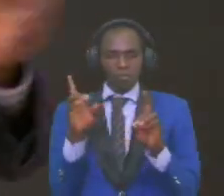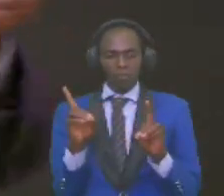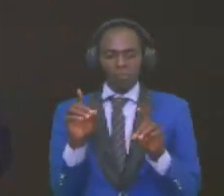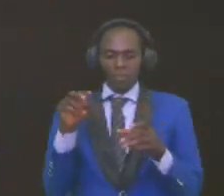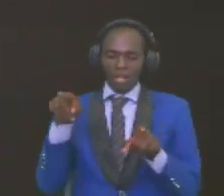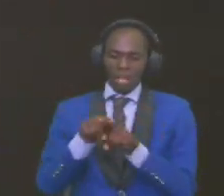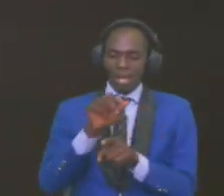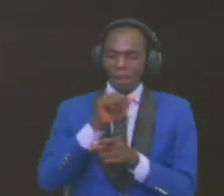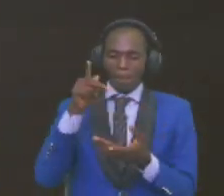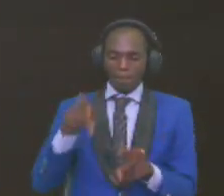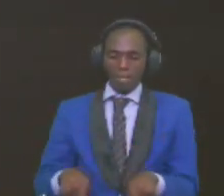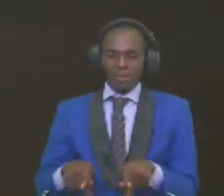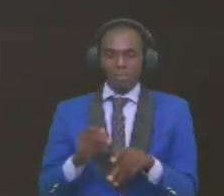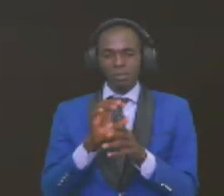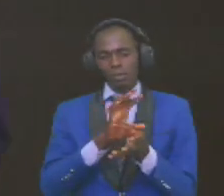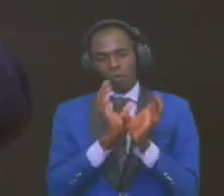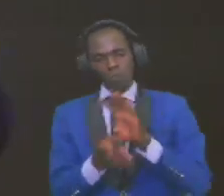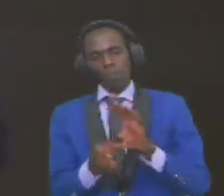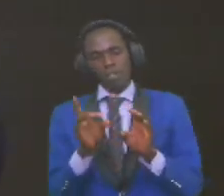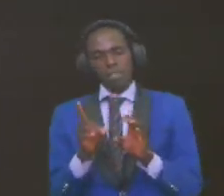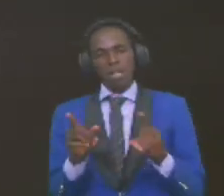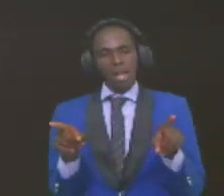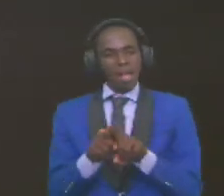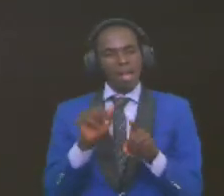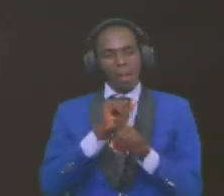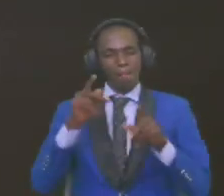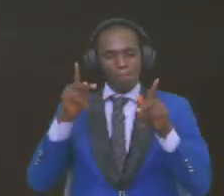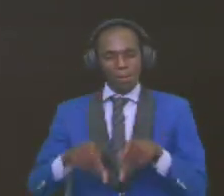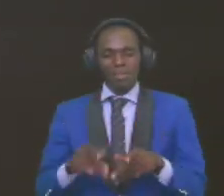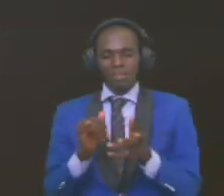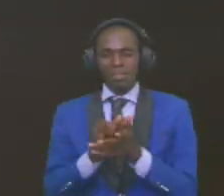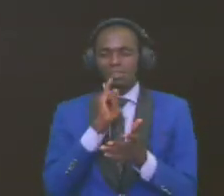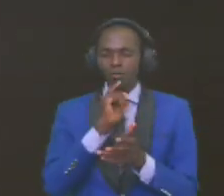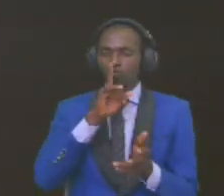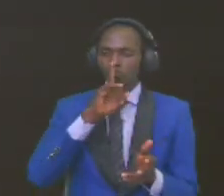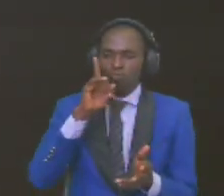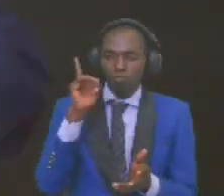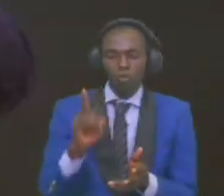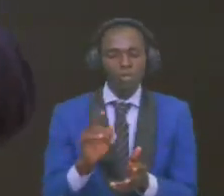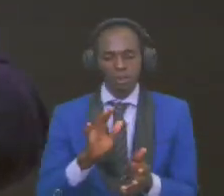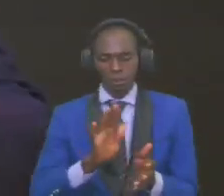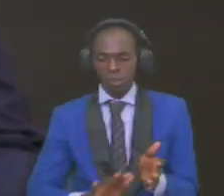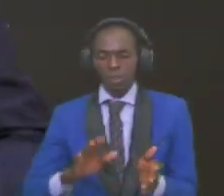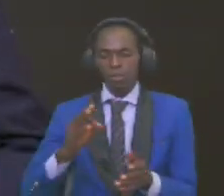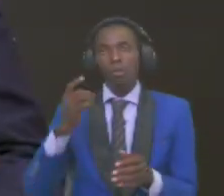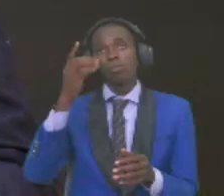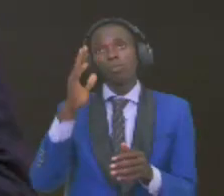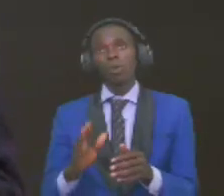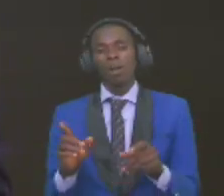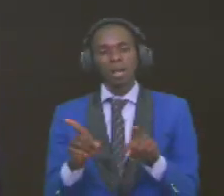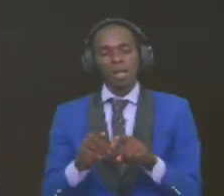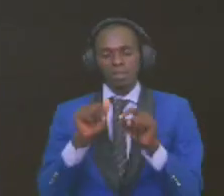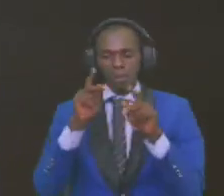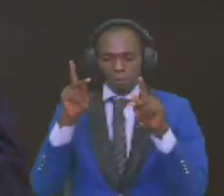vt comme une personne sauvée converti en tant qu une personne super table un